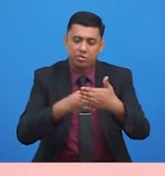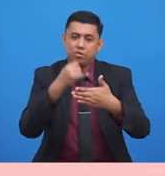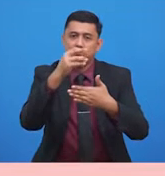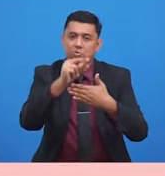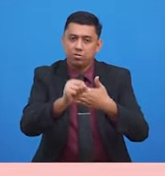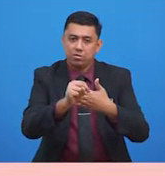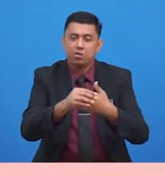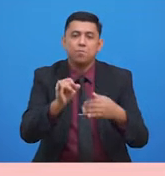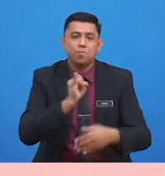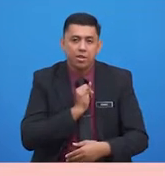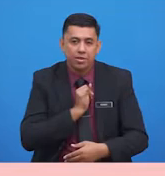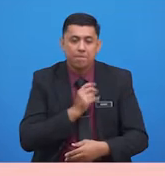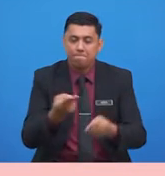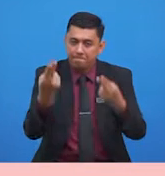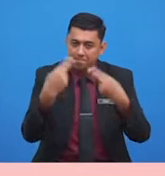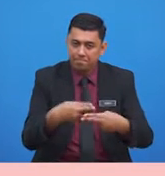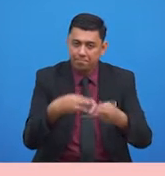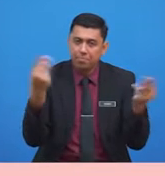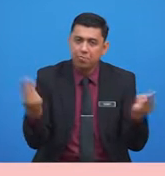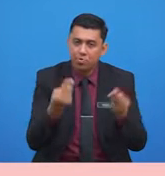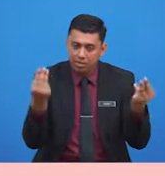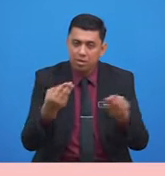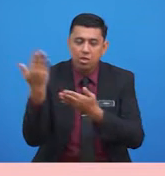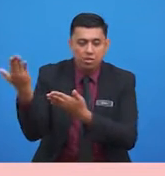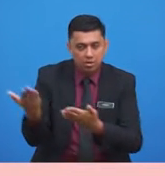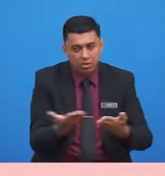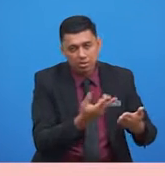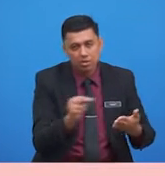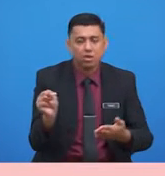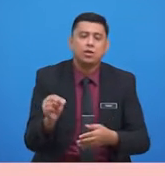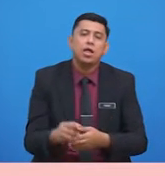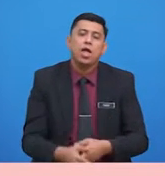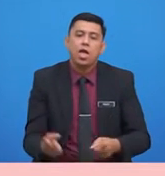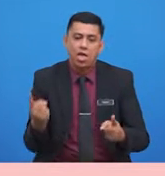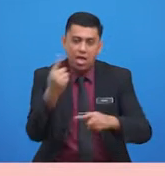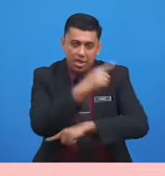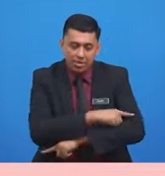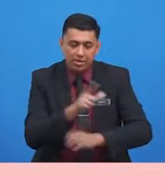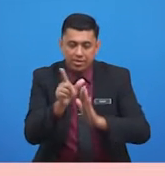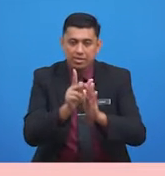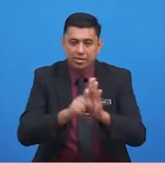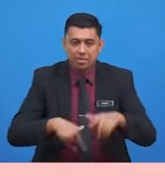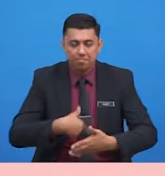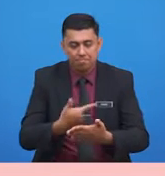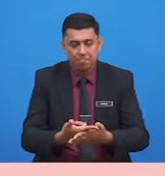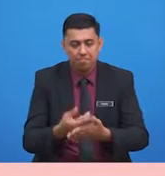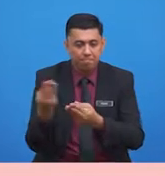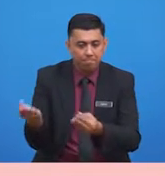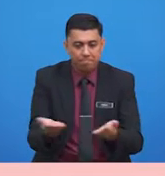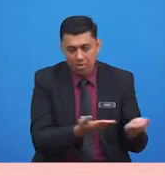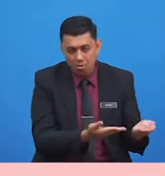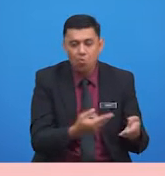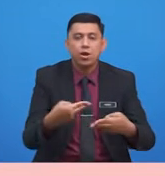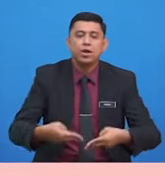Januari, saya menghadiri majlis sambutan hari kelahiran jiran dengan